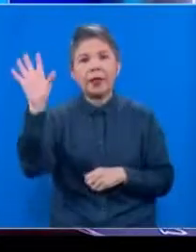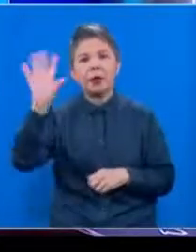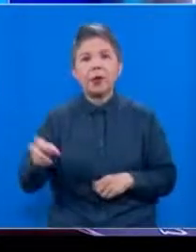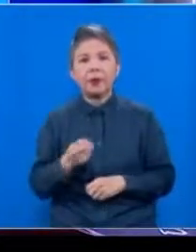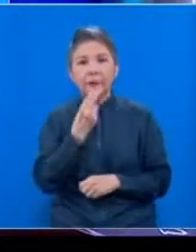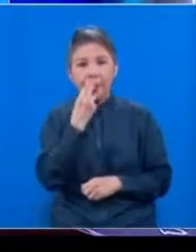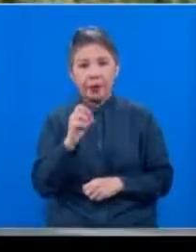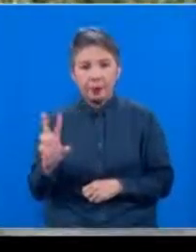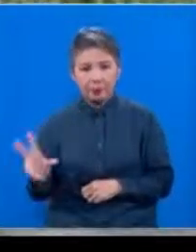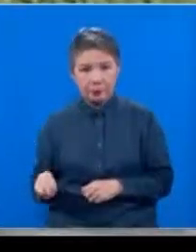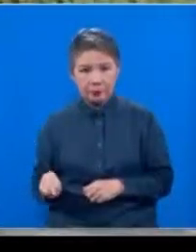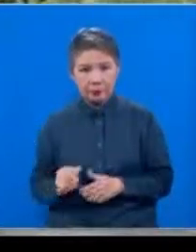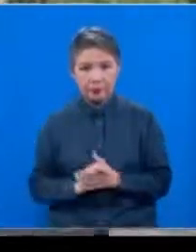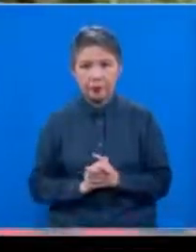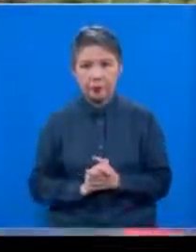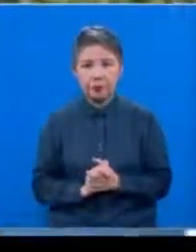Barat, Jawa Barat.